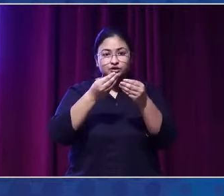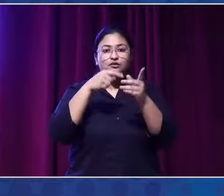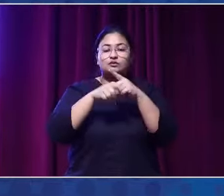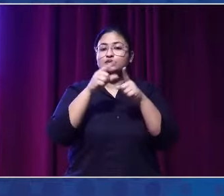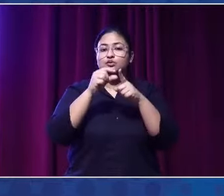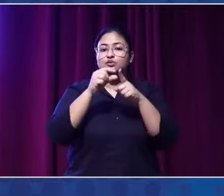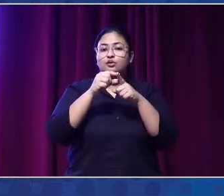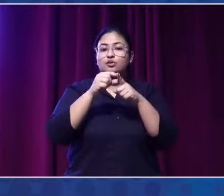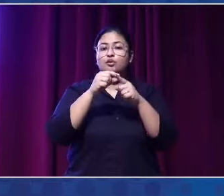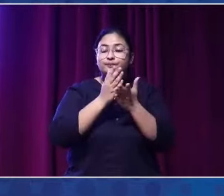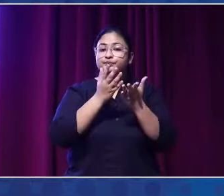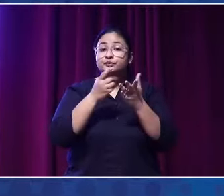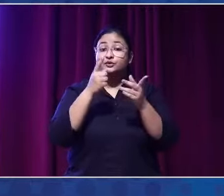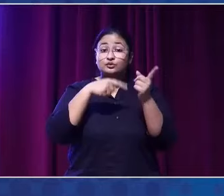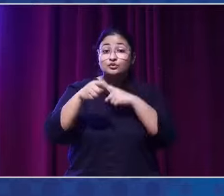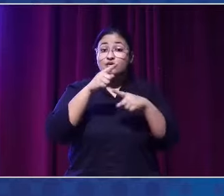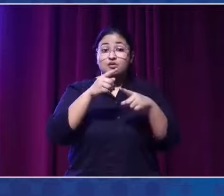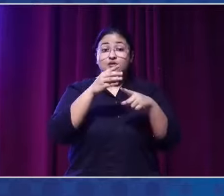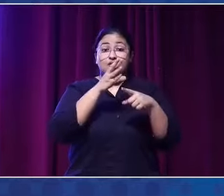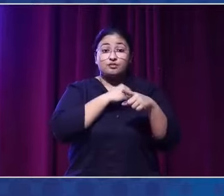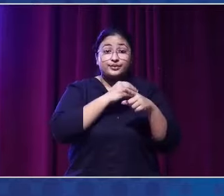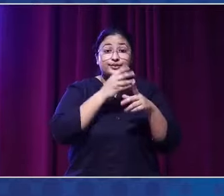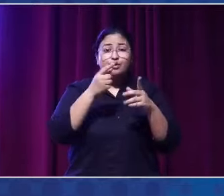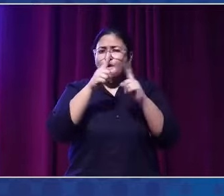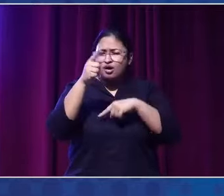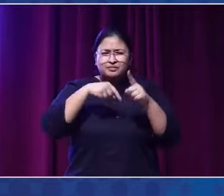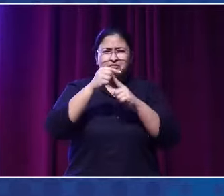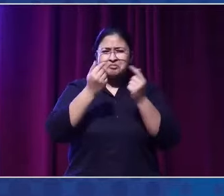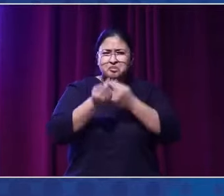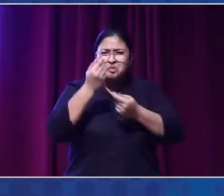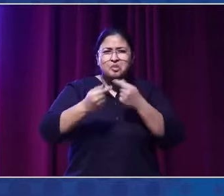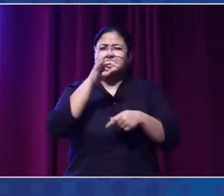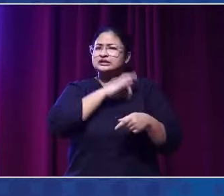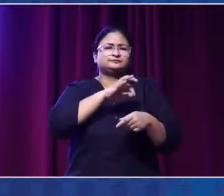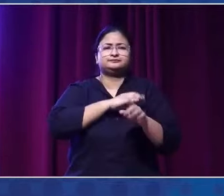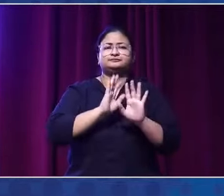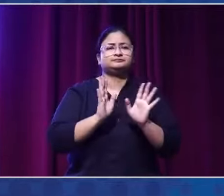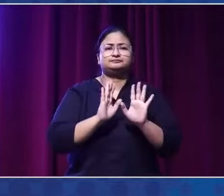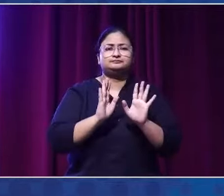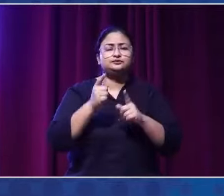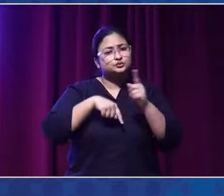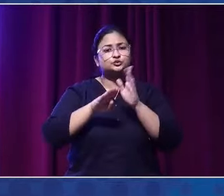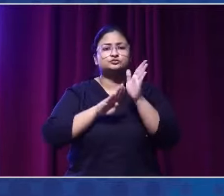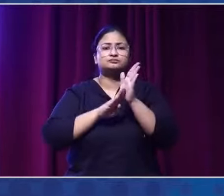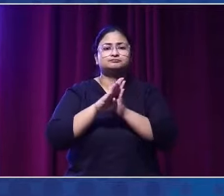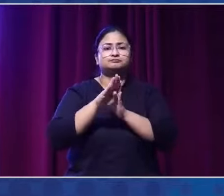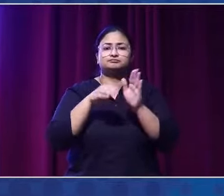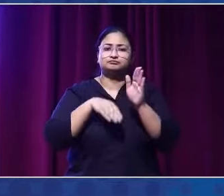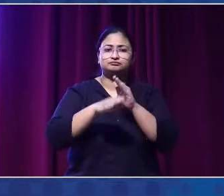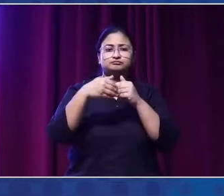रेस्ट्रिक्शन कि डर इतना होना चाहिए बस कि उसका पॉलिटिकल फायदा ना लें और किसी ने नहीं लिया काम चलते रहे सारे के सारे